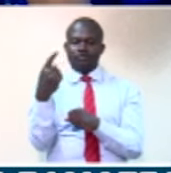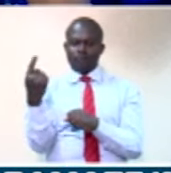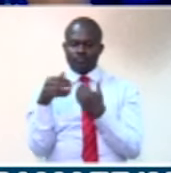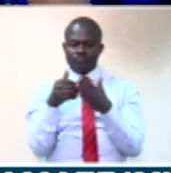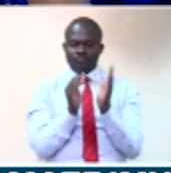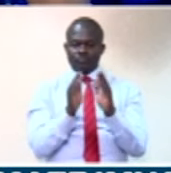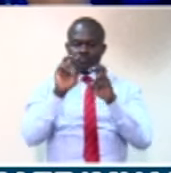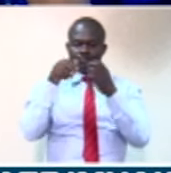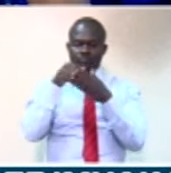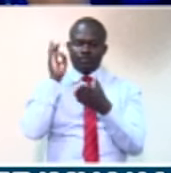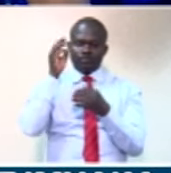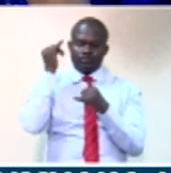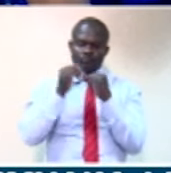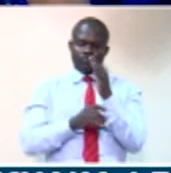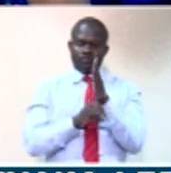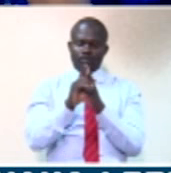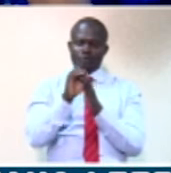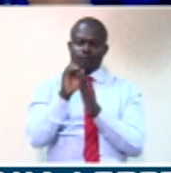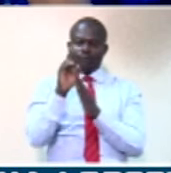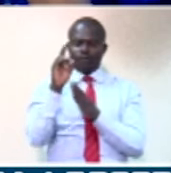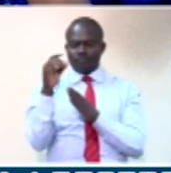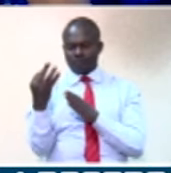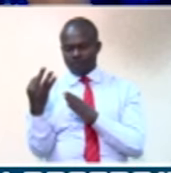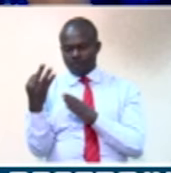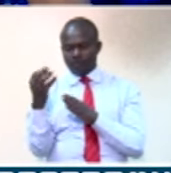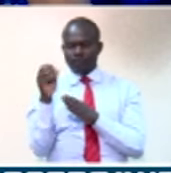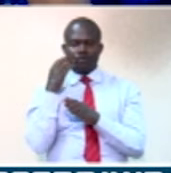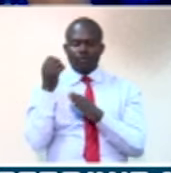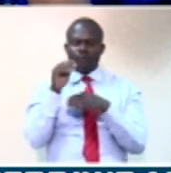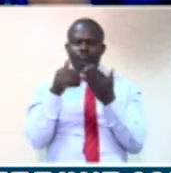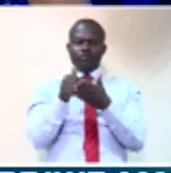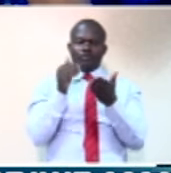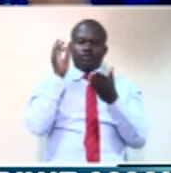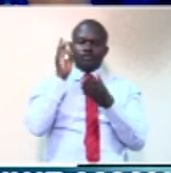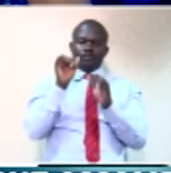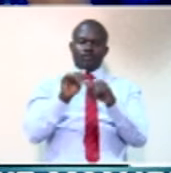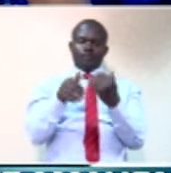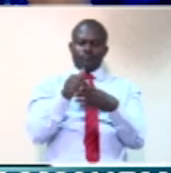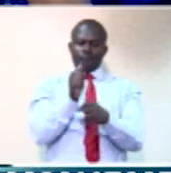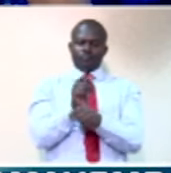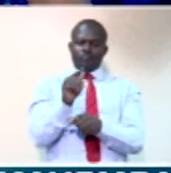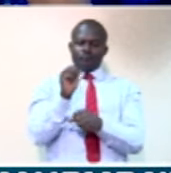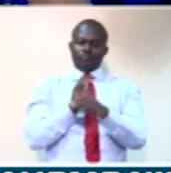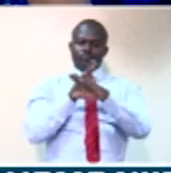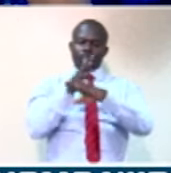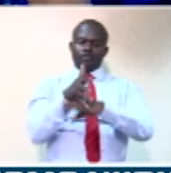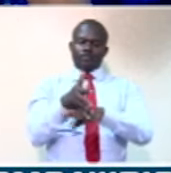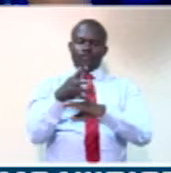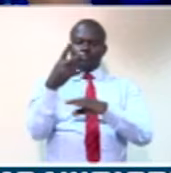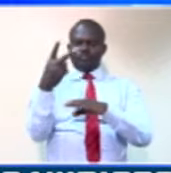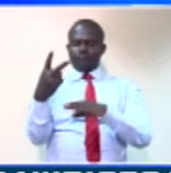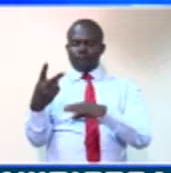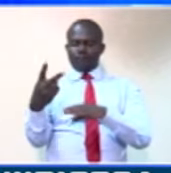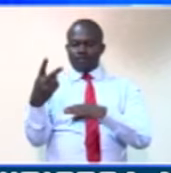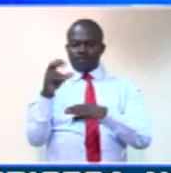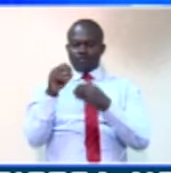2021 biteganyijwe kuzasozwa ku itariki ya 30 z'uku kwezi, ukazasiga hakozwe ibirometero bisaga 20